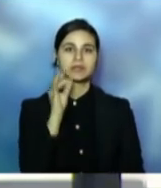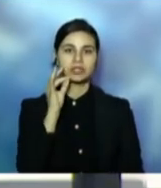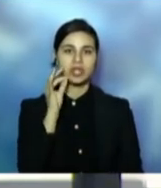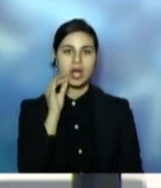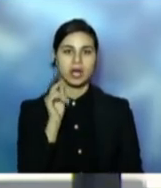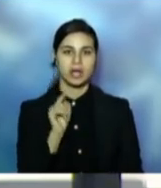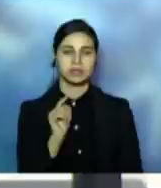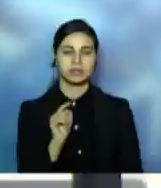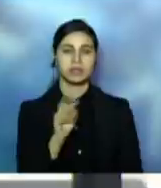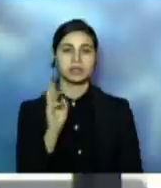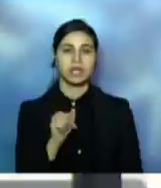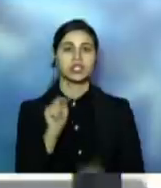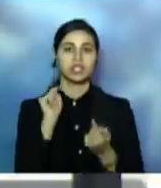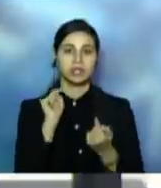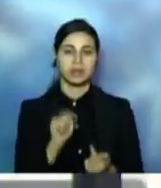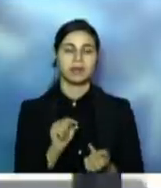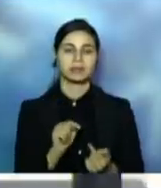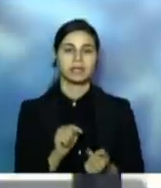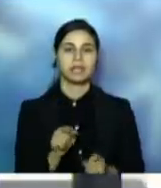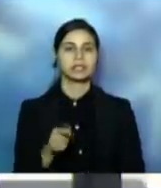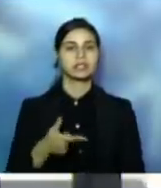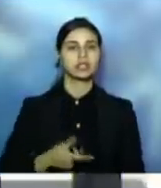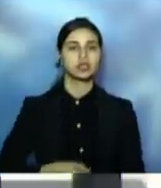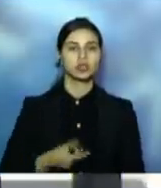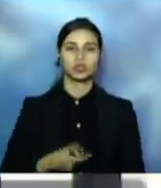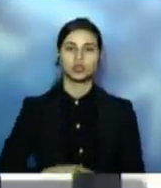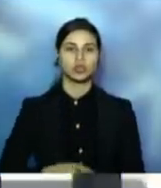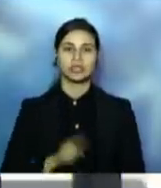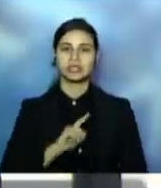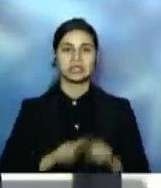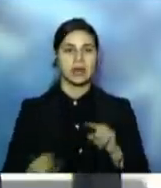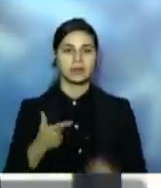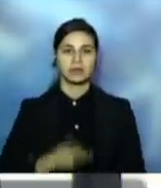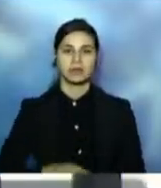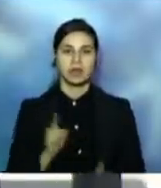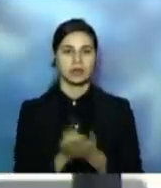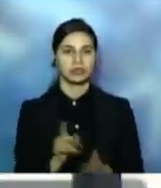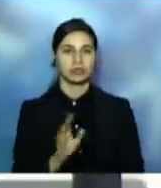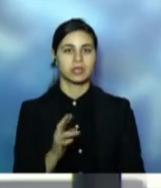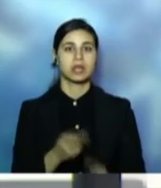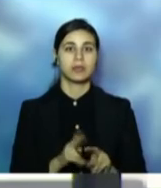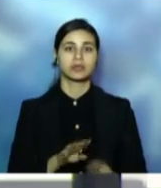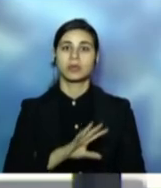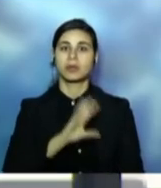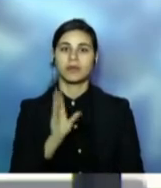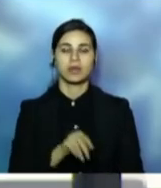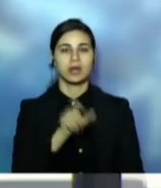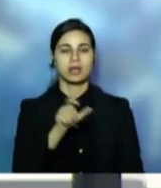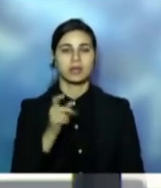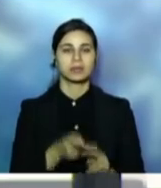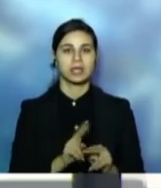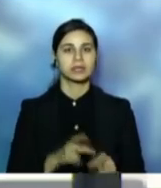სისხლში შაქრის აწევას და შესაბამისად ინსულინსაც არ ითხოვს სწრაფად. ამიტომ ყველა ჩვენ პაციენტს